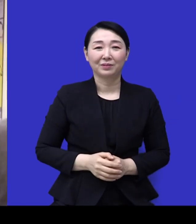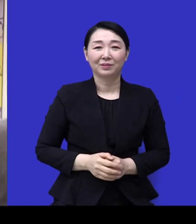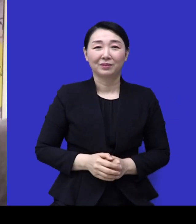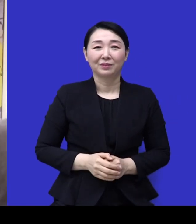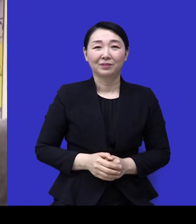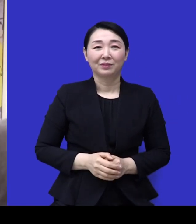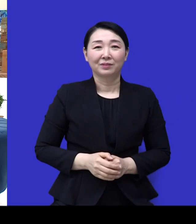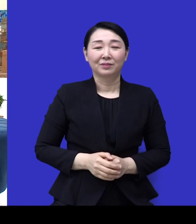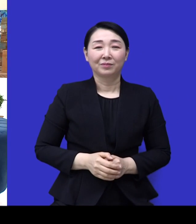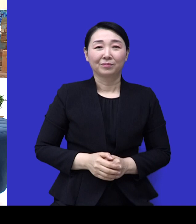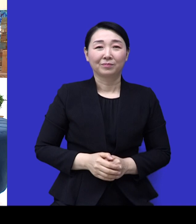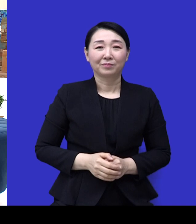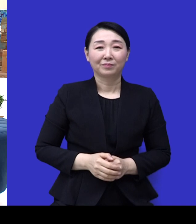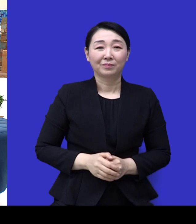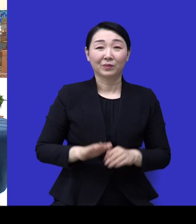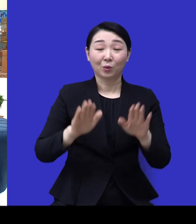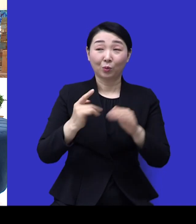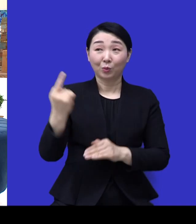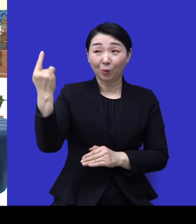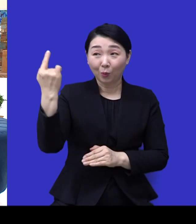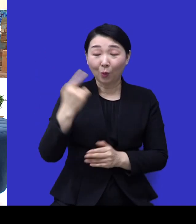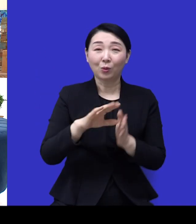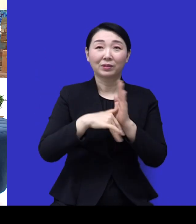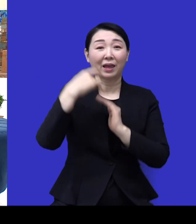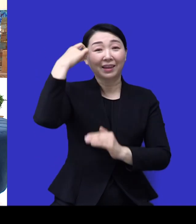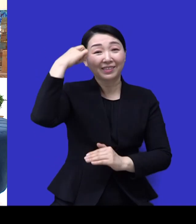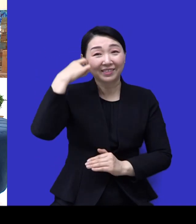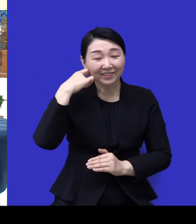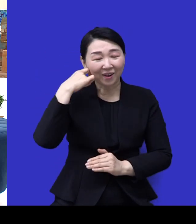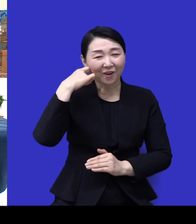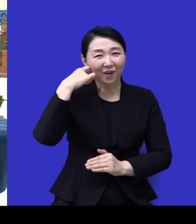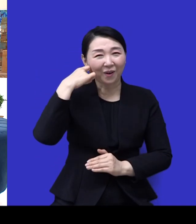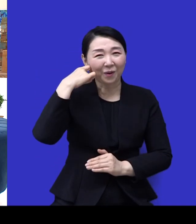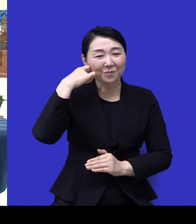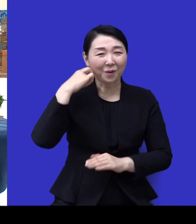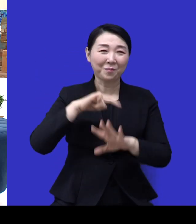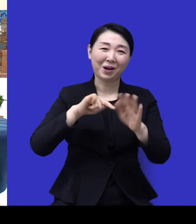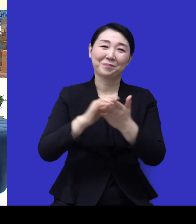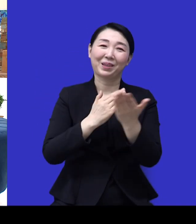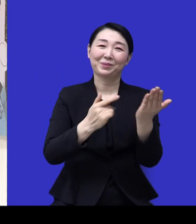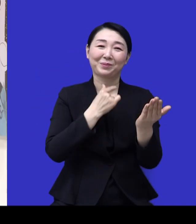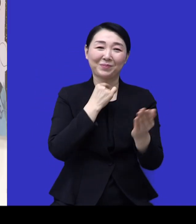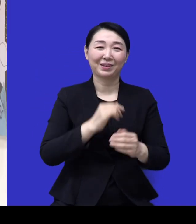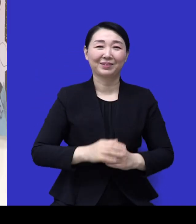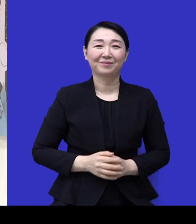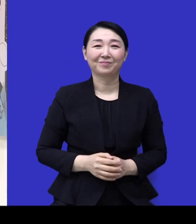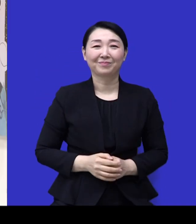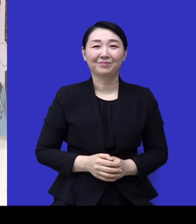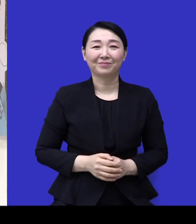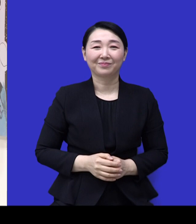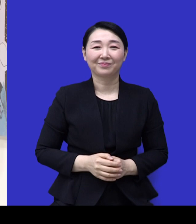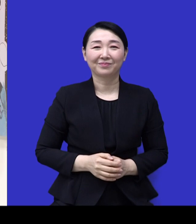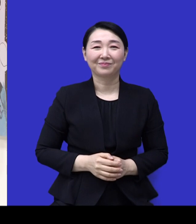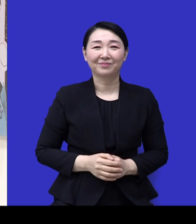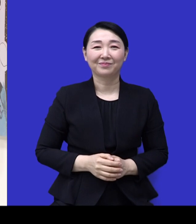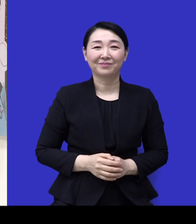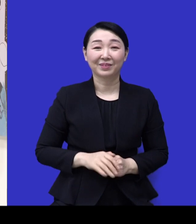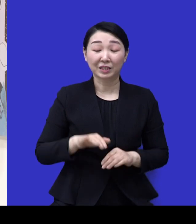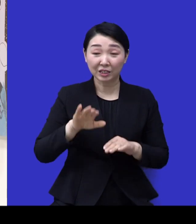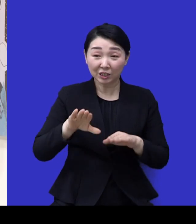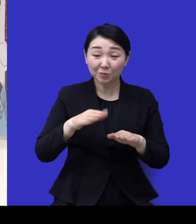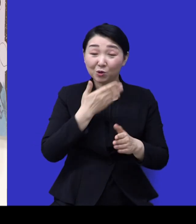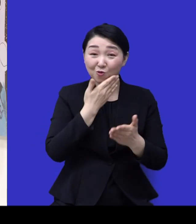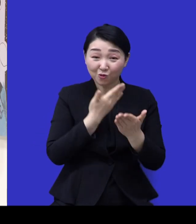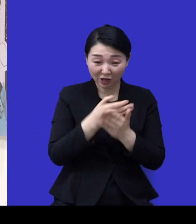오늘 오면서 느낀 마음을 하나 잠깐 나누면은 이렇게 너무 귀한 자리잖아요.